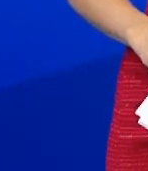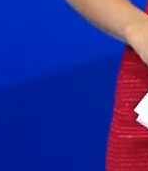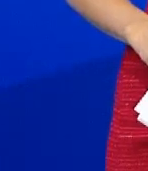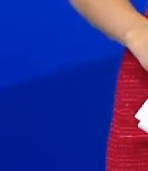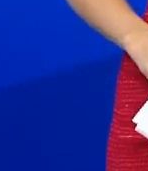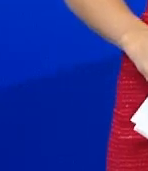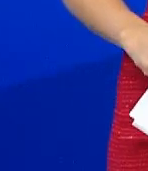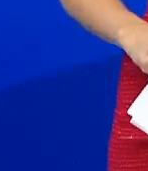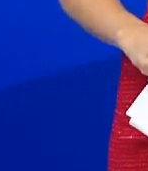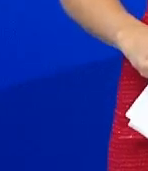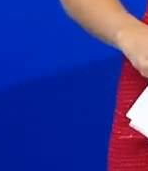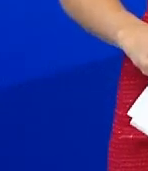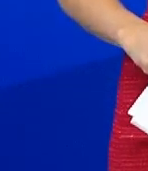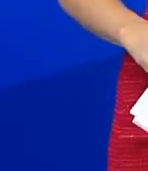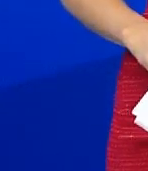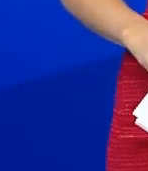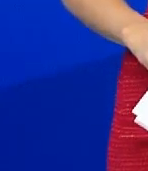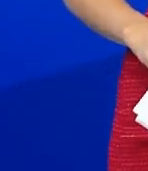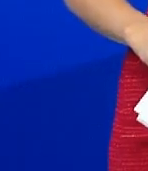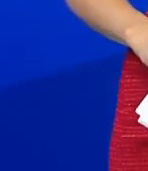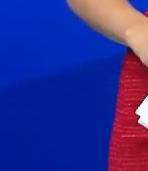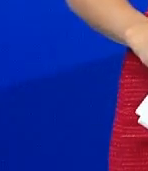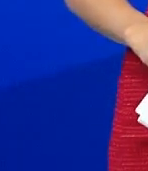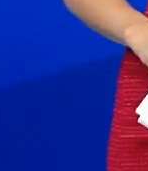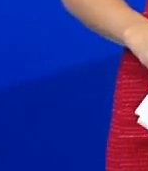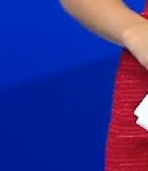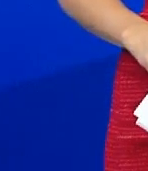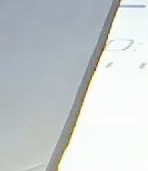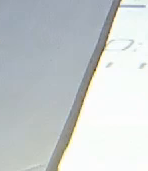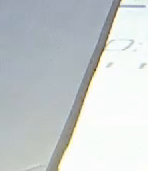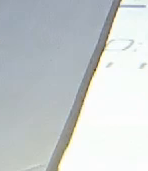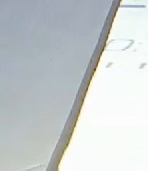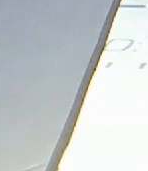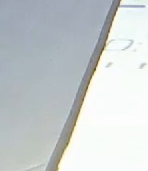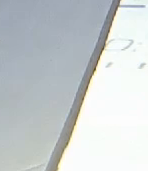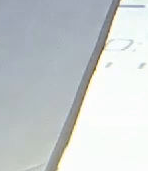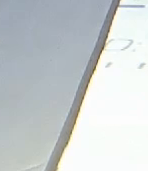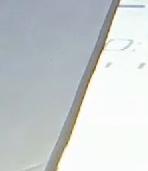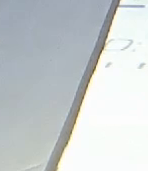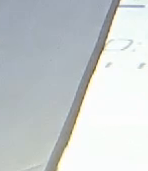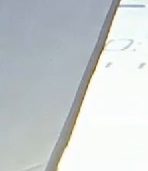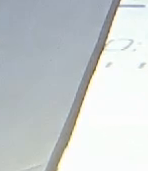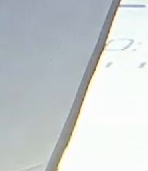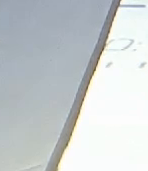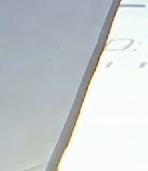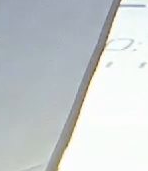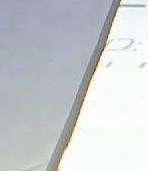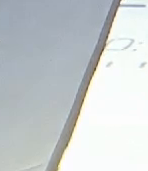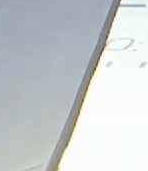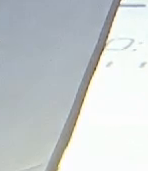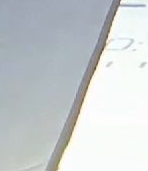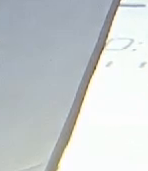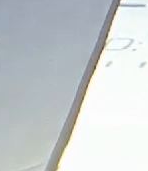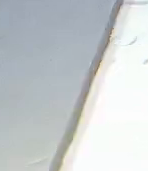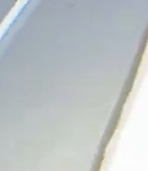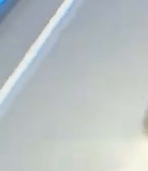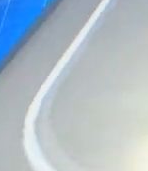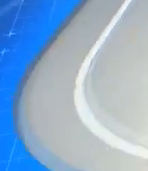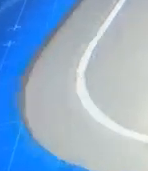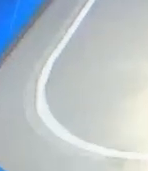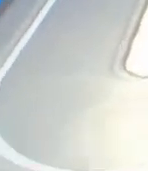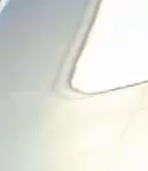balita. Ako po si PR Canhel. Hanggang bukas para sa Pilipino. Sama-sama tayong magiging